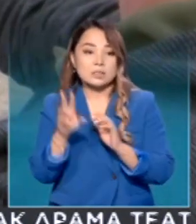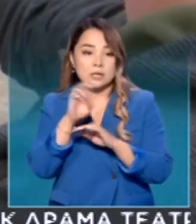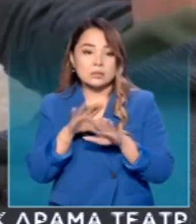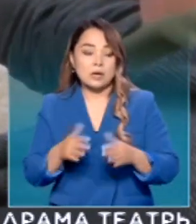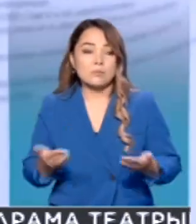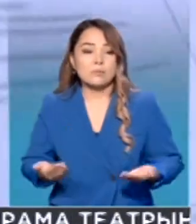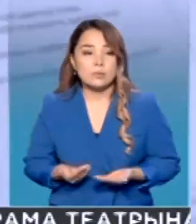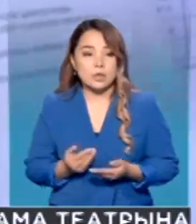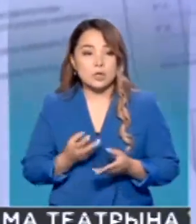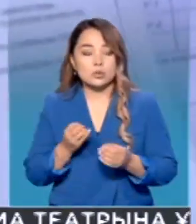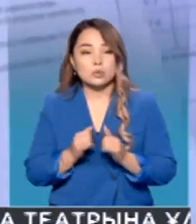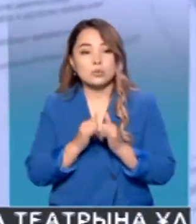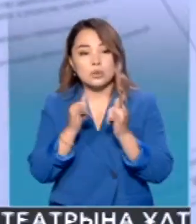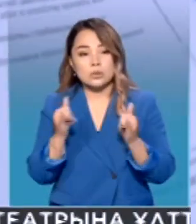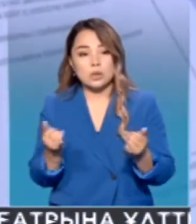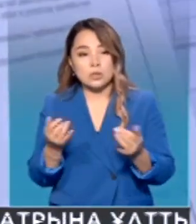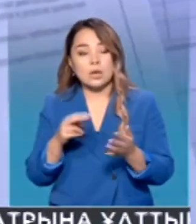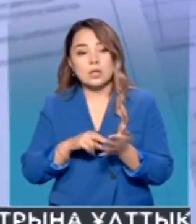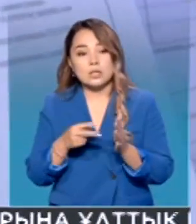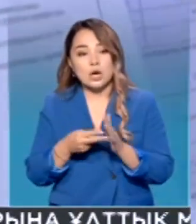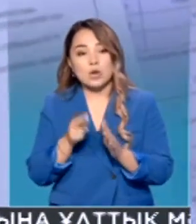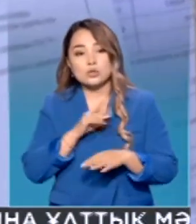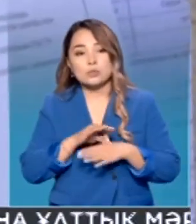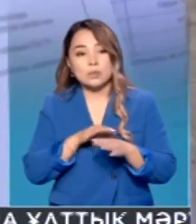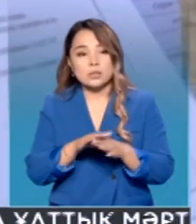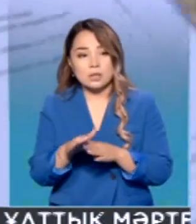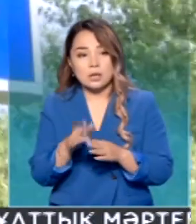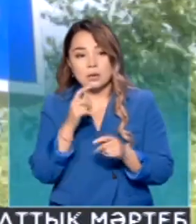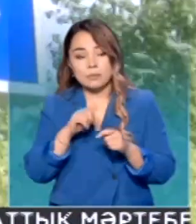мекенге артуы тиіс. Тек қағаздағы жоспардан